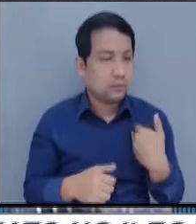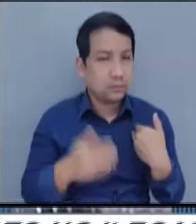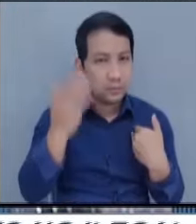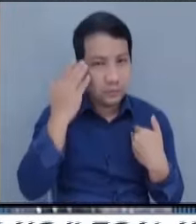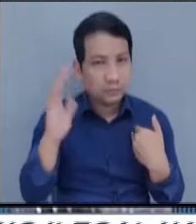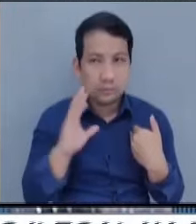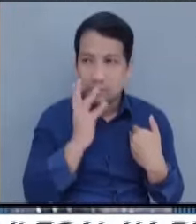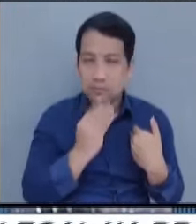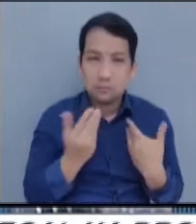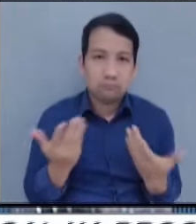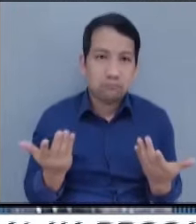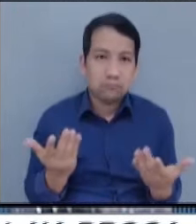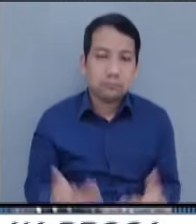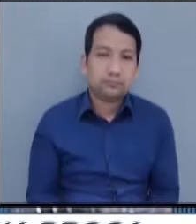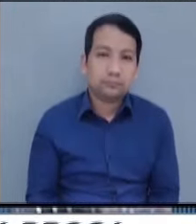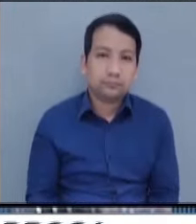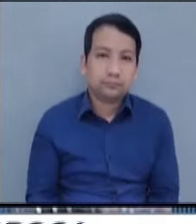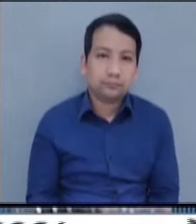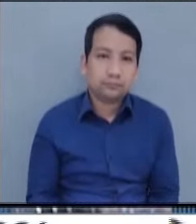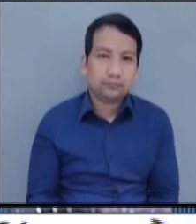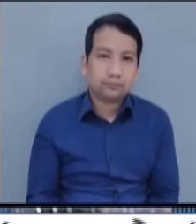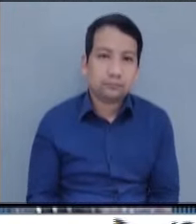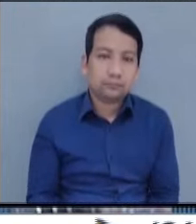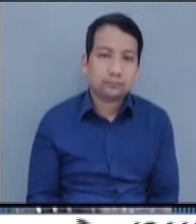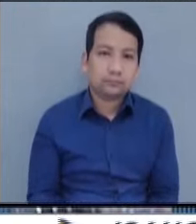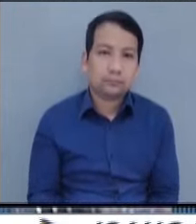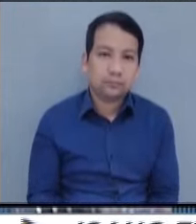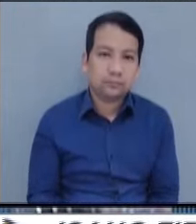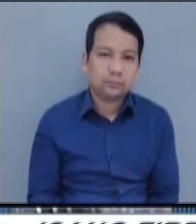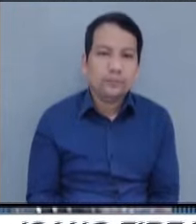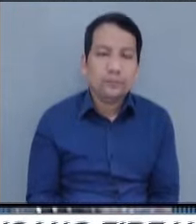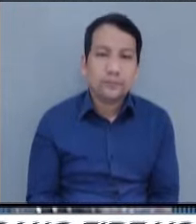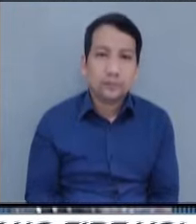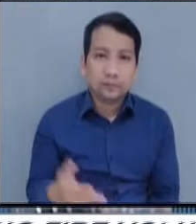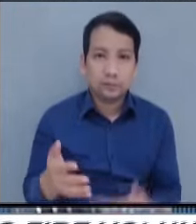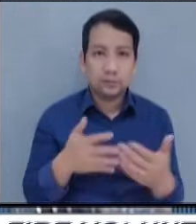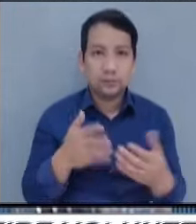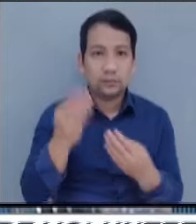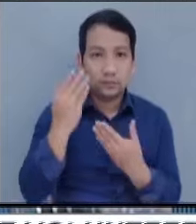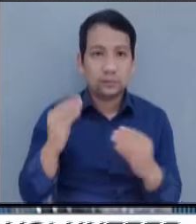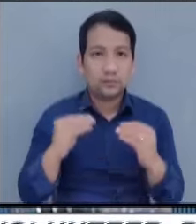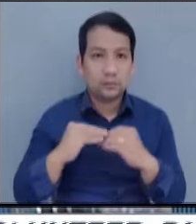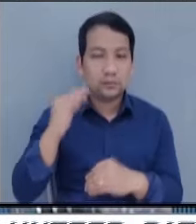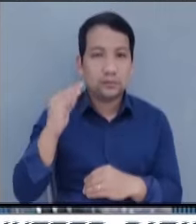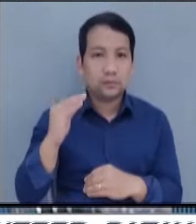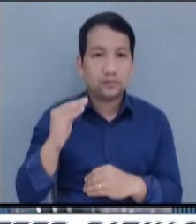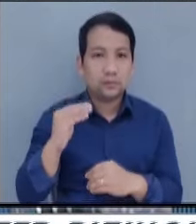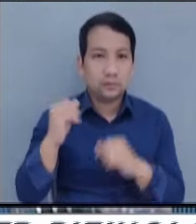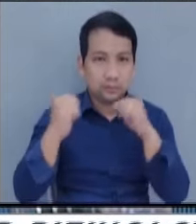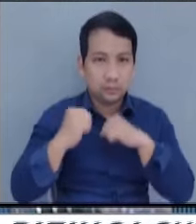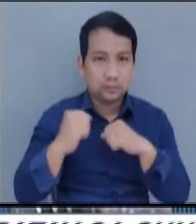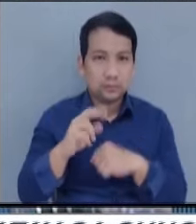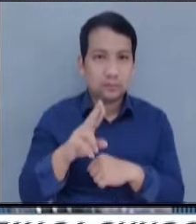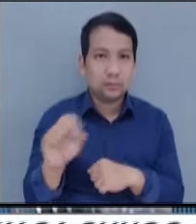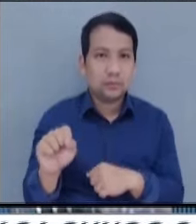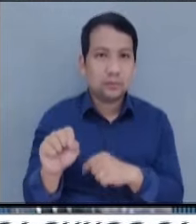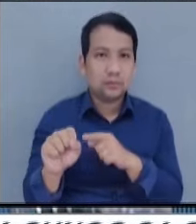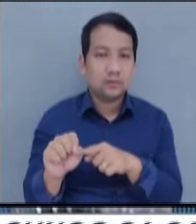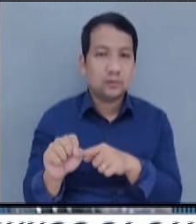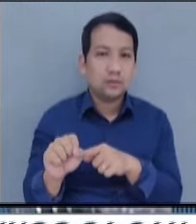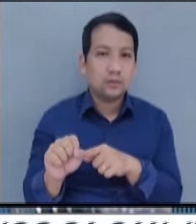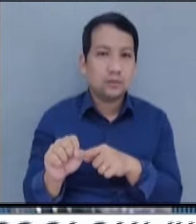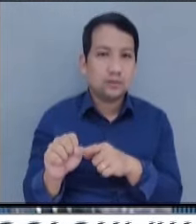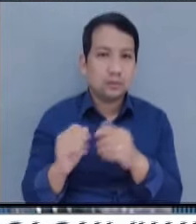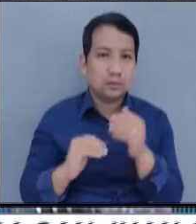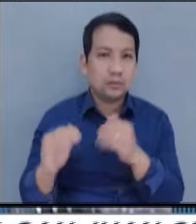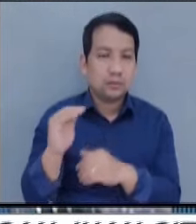Uh But I believe that what we what we have agreed with the United States are beyond politics